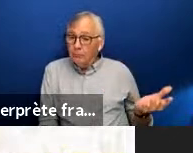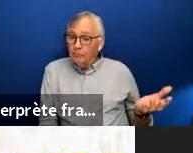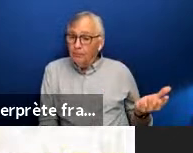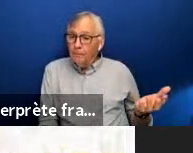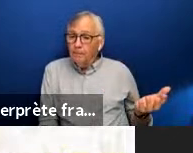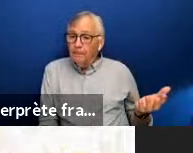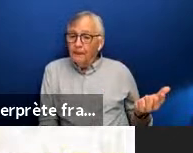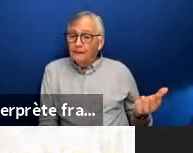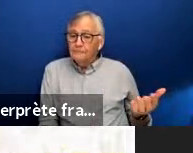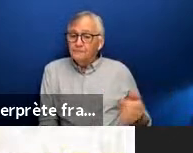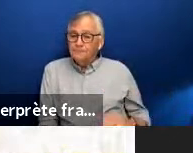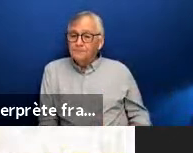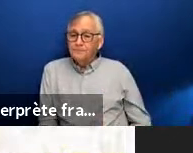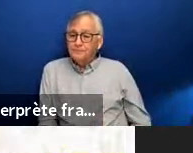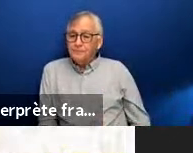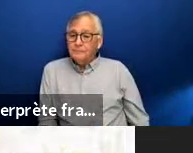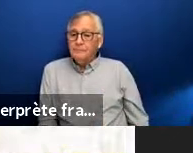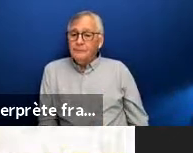combats.